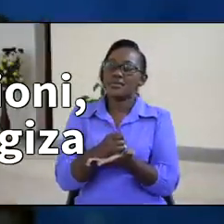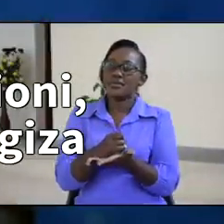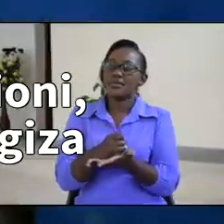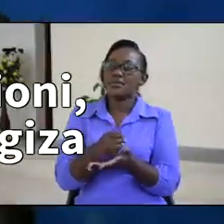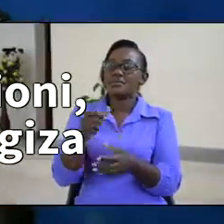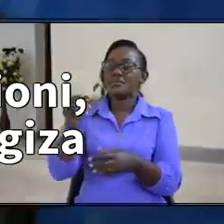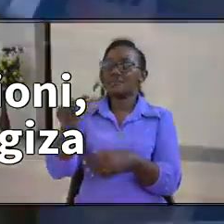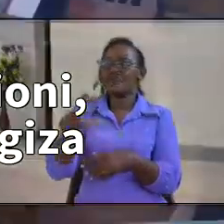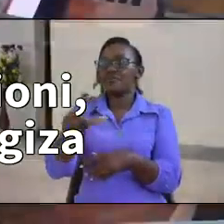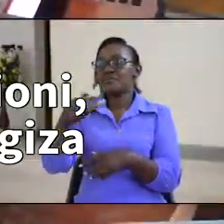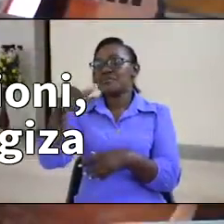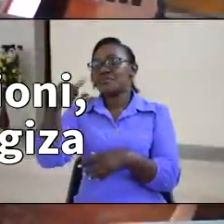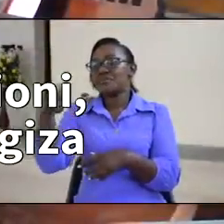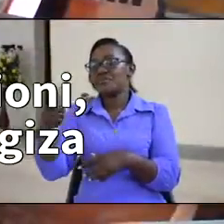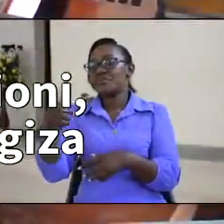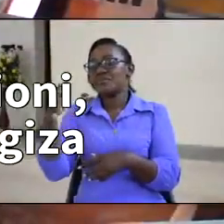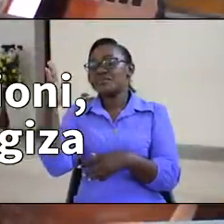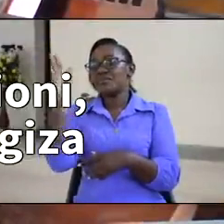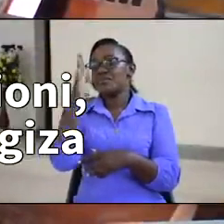Pengine